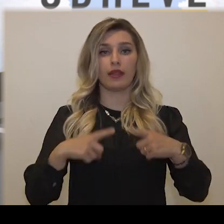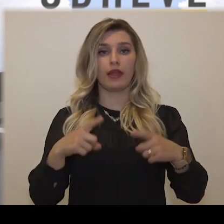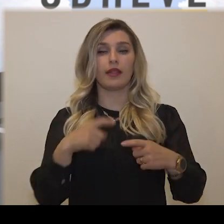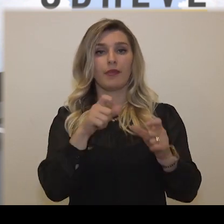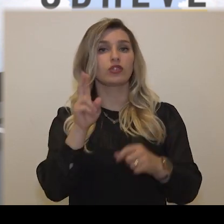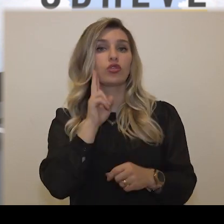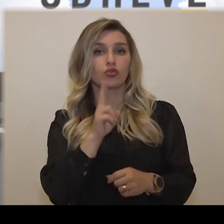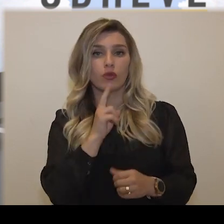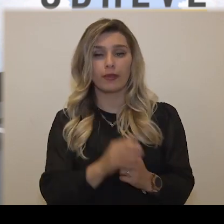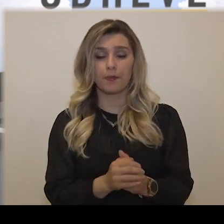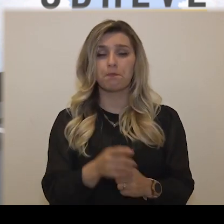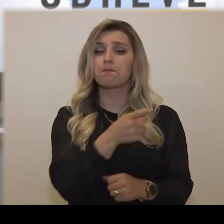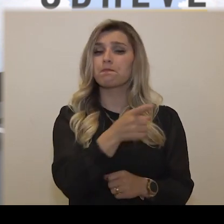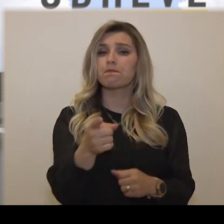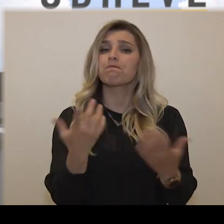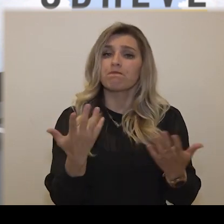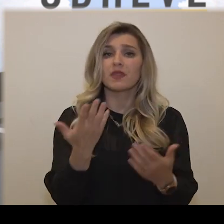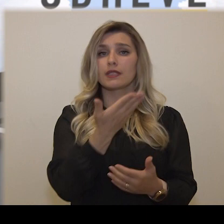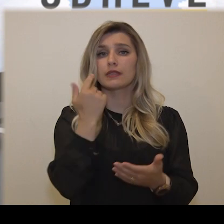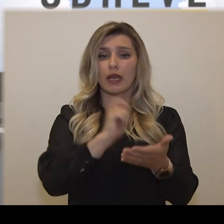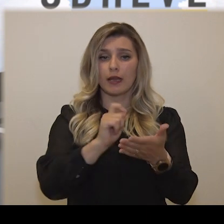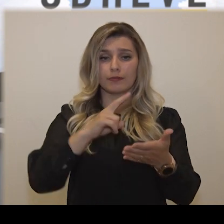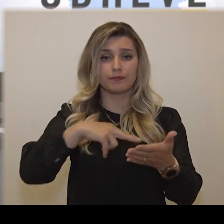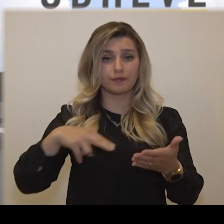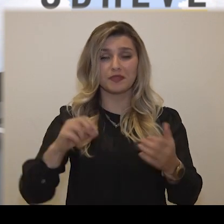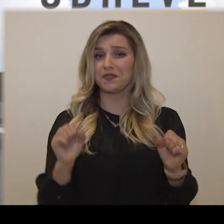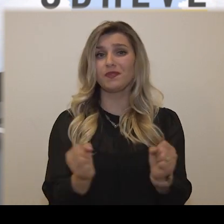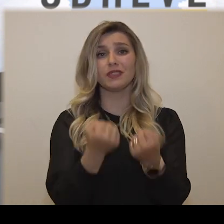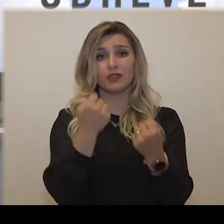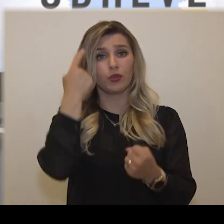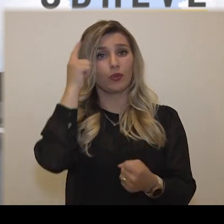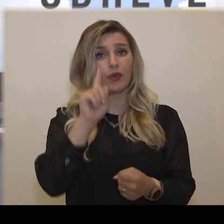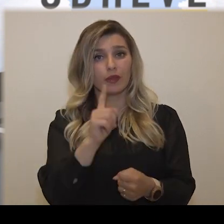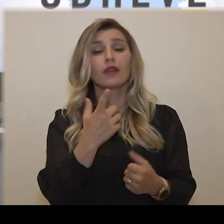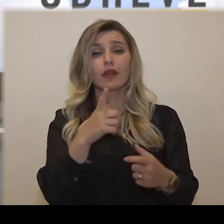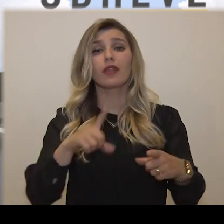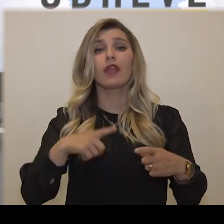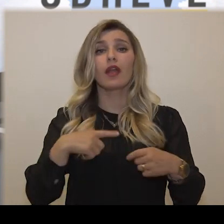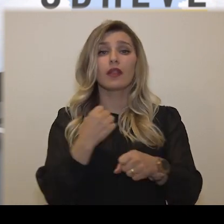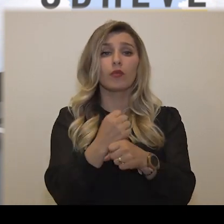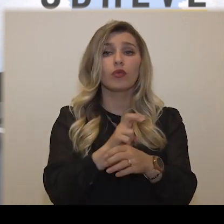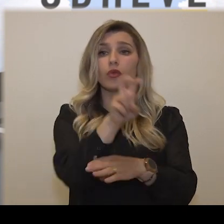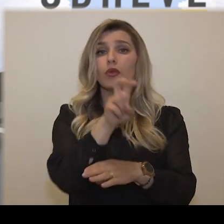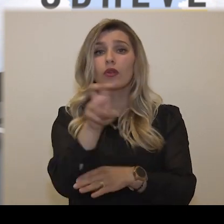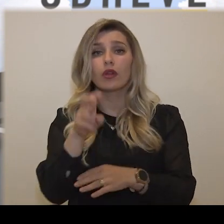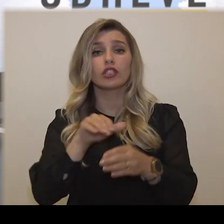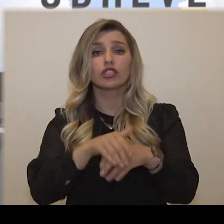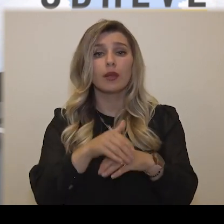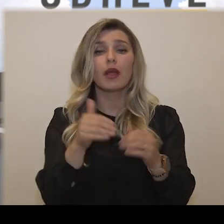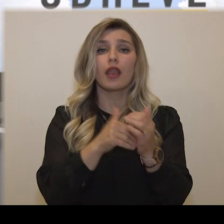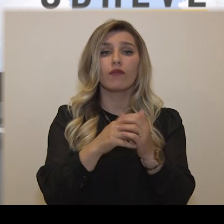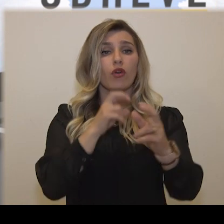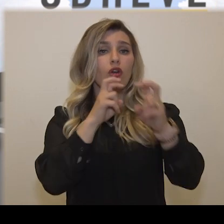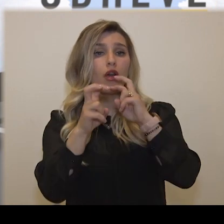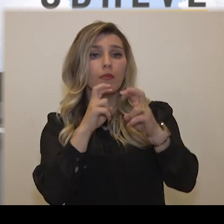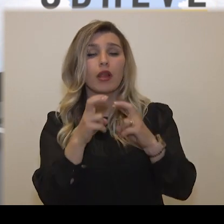dhe zhvillimin e tyre. Ata për shkak të pamundësisë të shkruajnë dhe të lexojnë, i kanë të kufizuara vendet ku mund të marrin shërbime, të